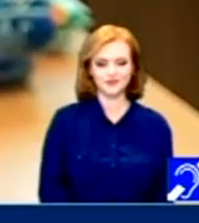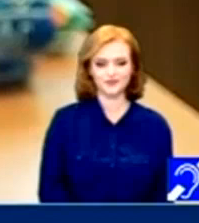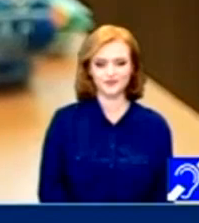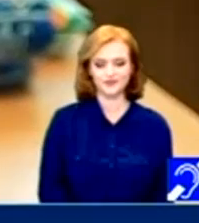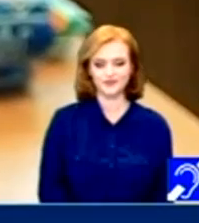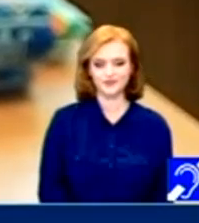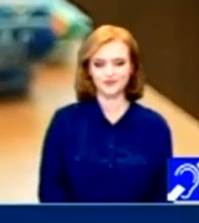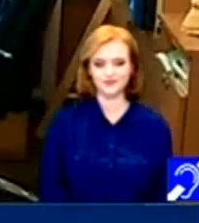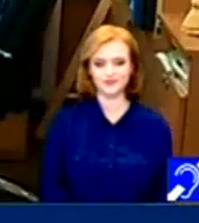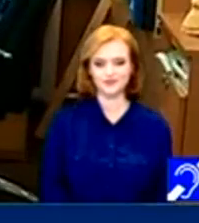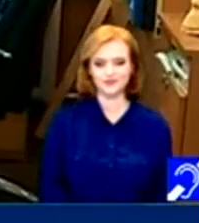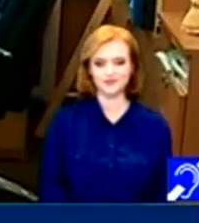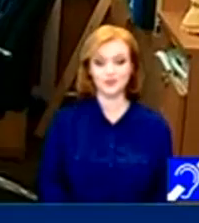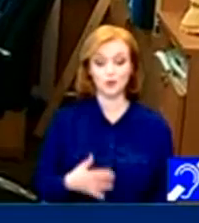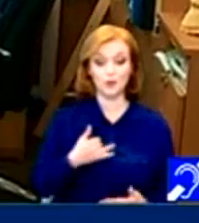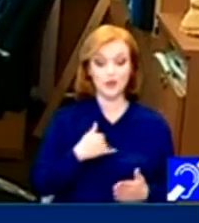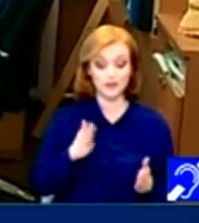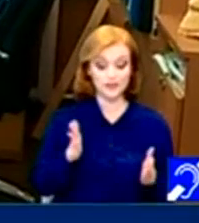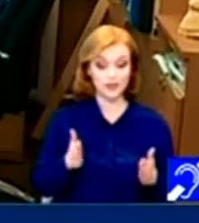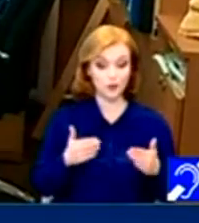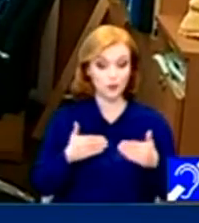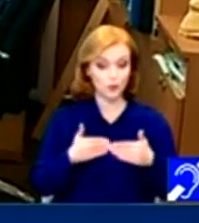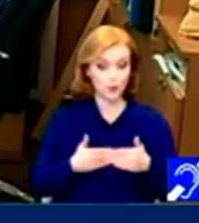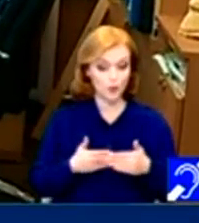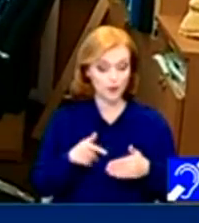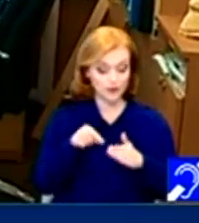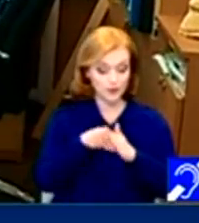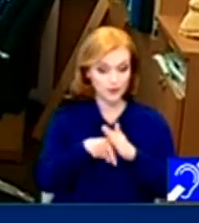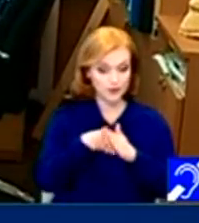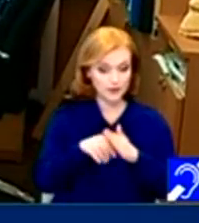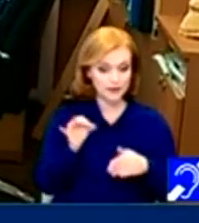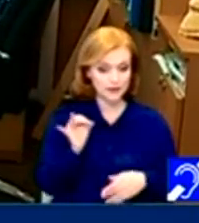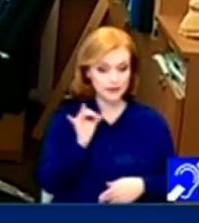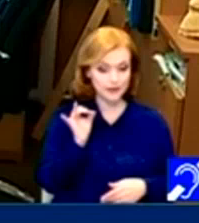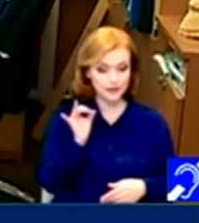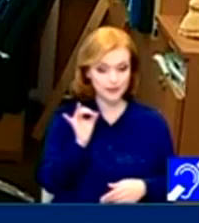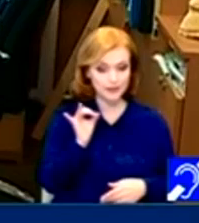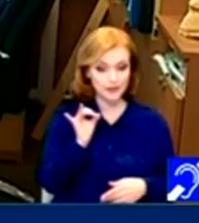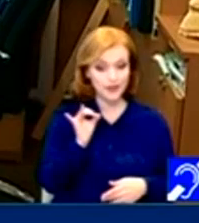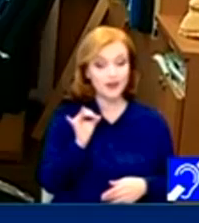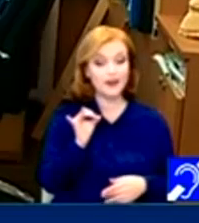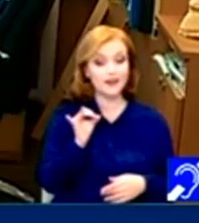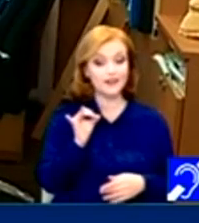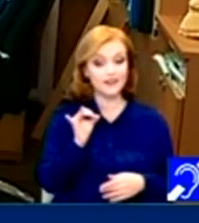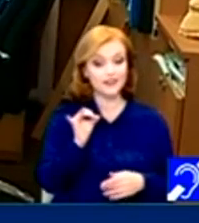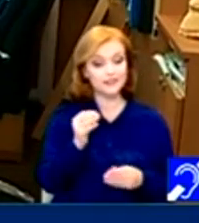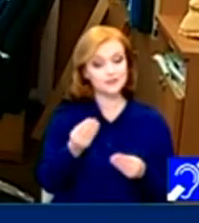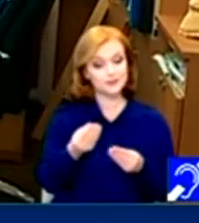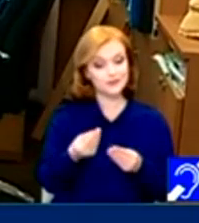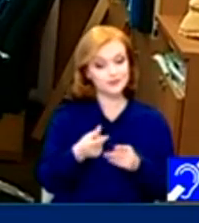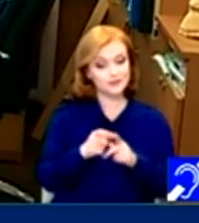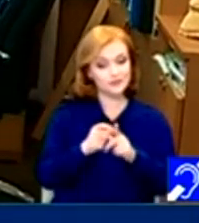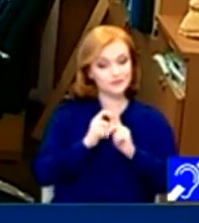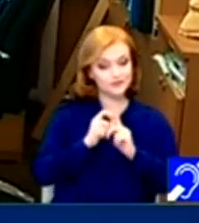Am o cutiuță fermecată și vreau să-mi puneți întrebări. Eu vă răspund prin da sau nu.